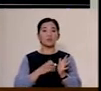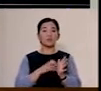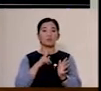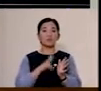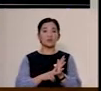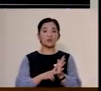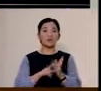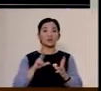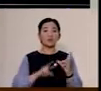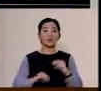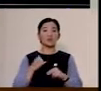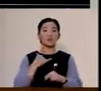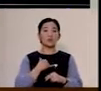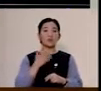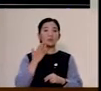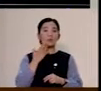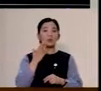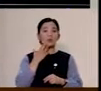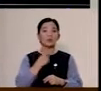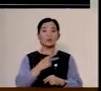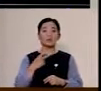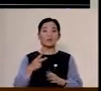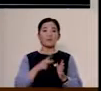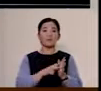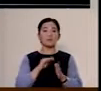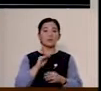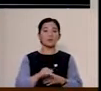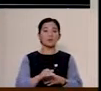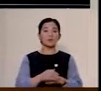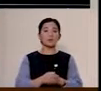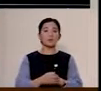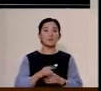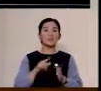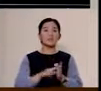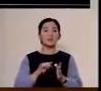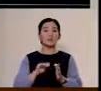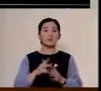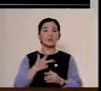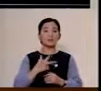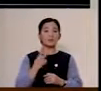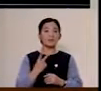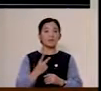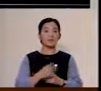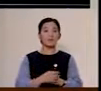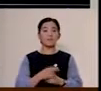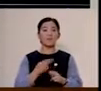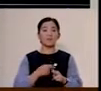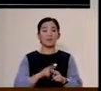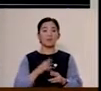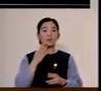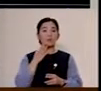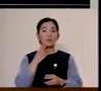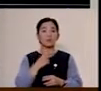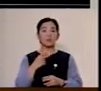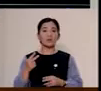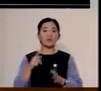7980 считается у нас приближенно равно 8000. 7032 это приближенно